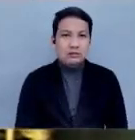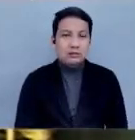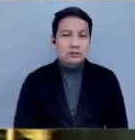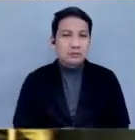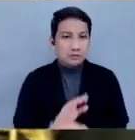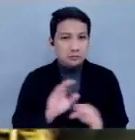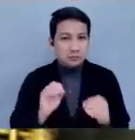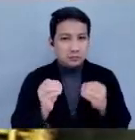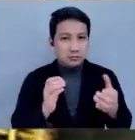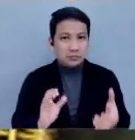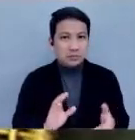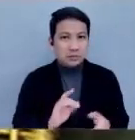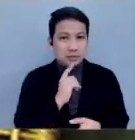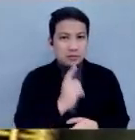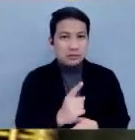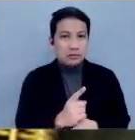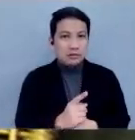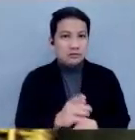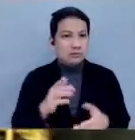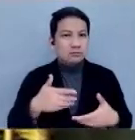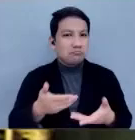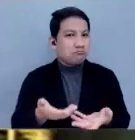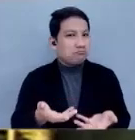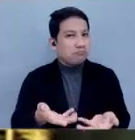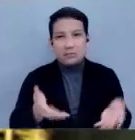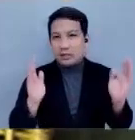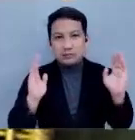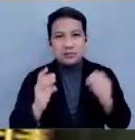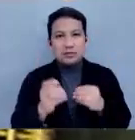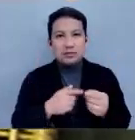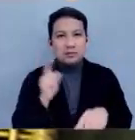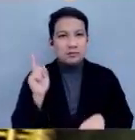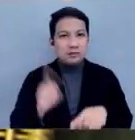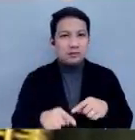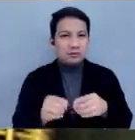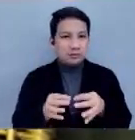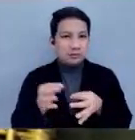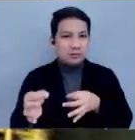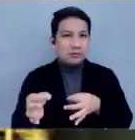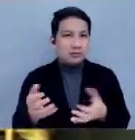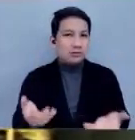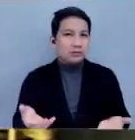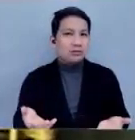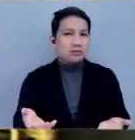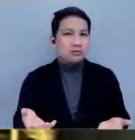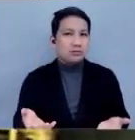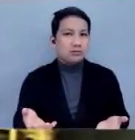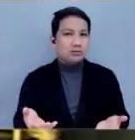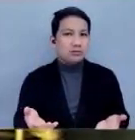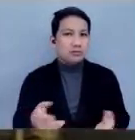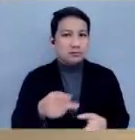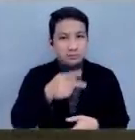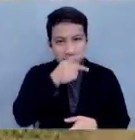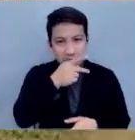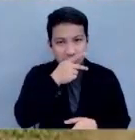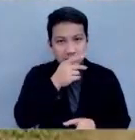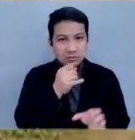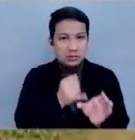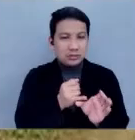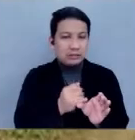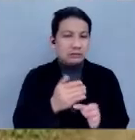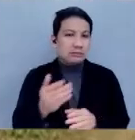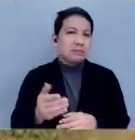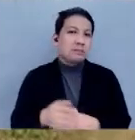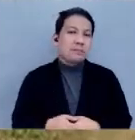na bahala na kung talagang hindi na i-extend, ipa-private na lang niya yung jeep niya.